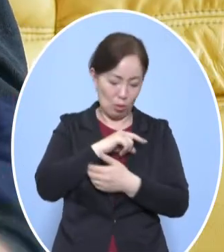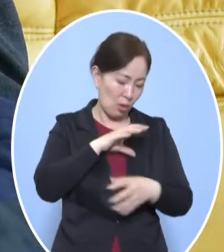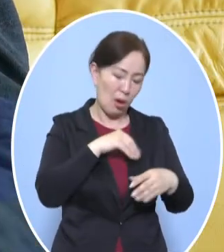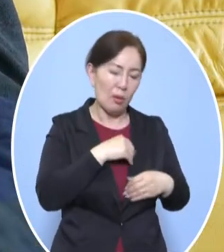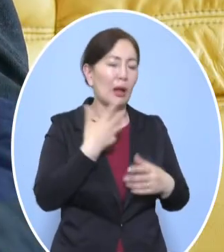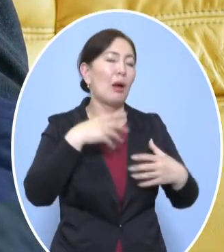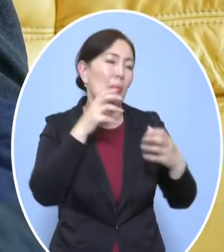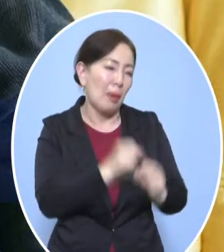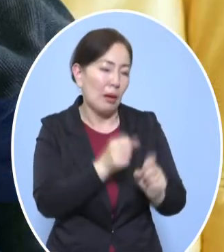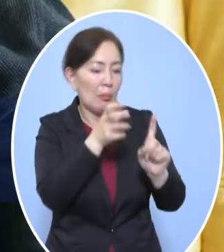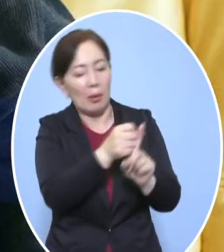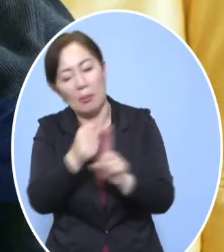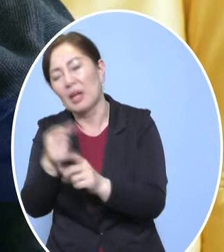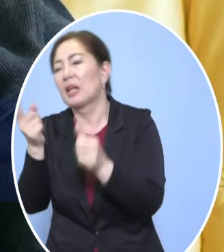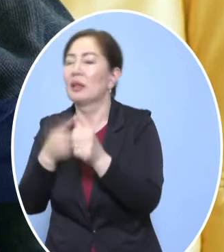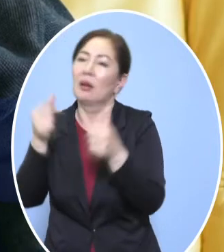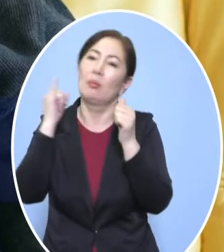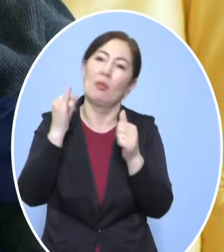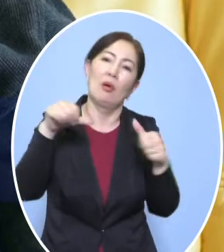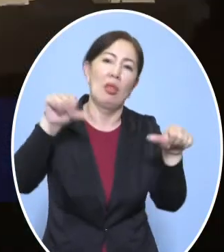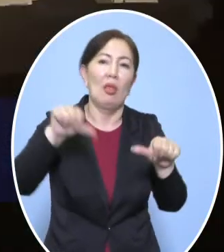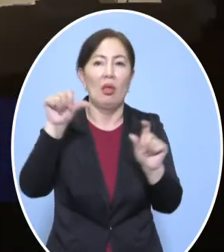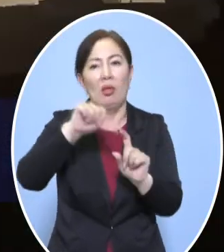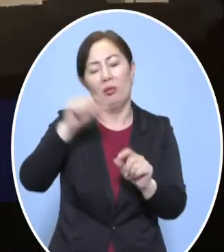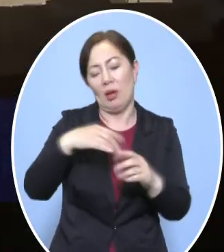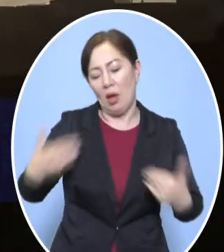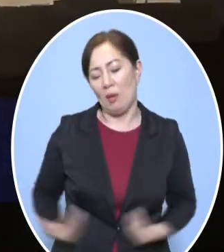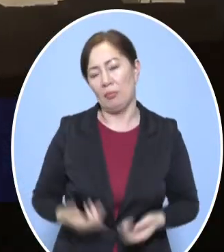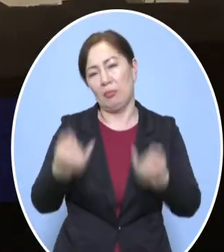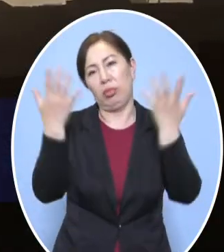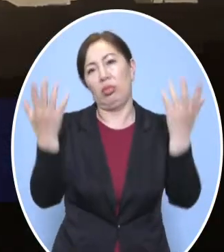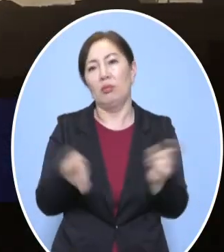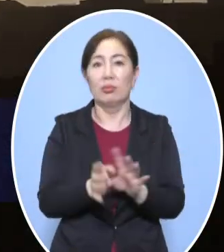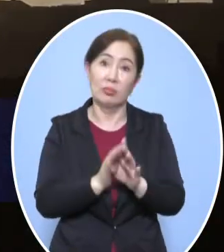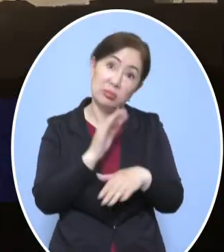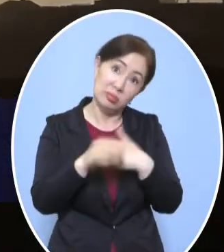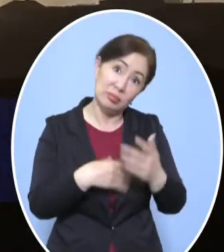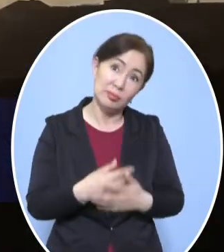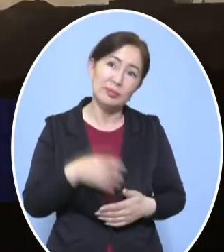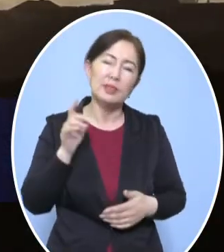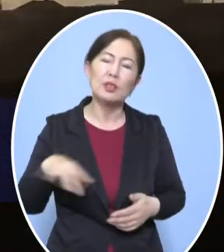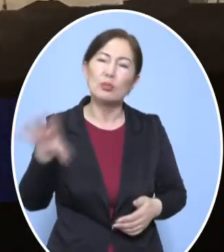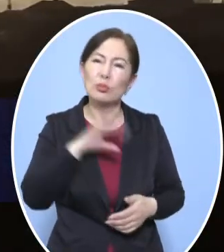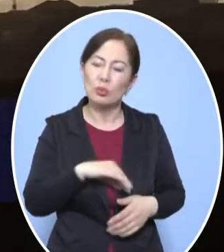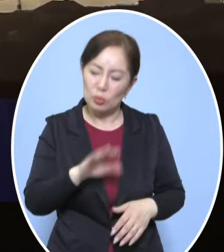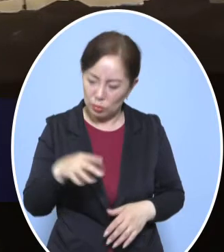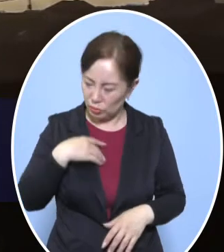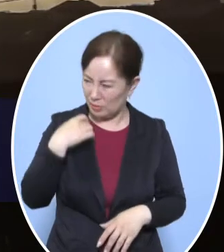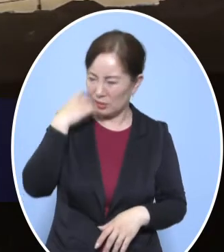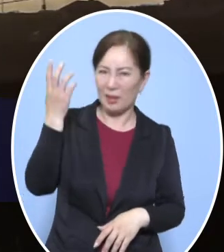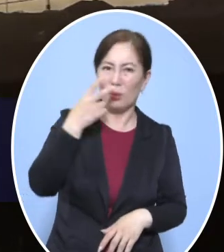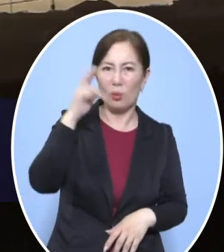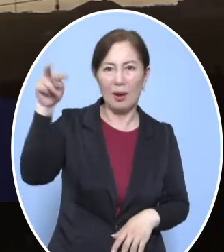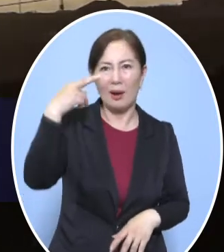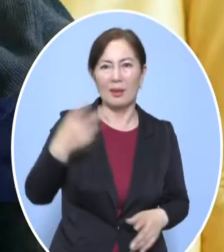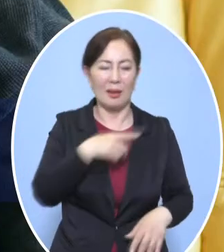тэр хүнд өөрт нь хор. Энд чинь тэгэл баригдаал тэгэл нэр төр амьдрал ахгүй сүрээл